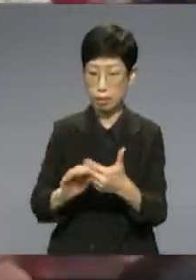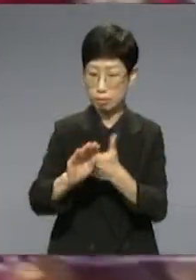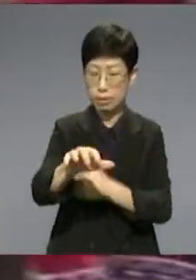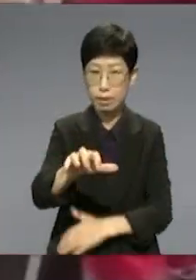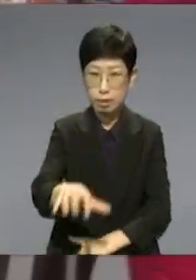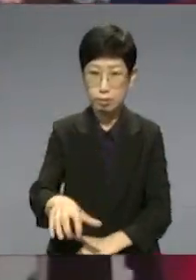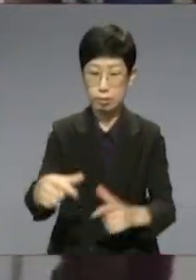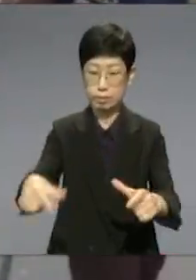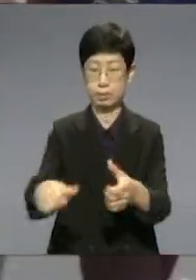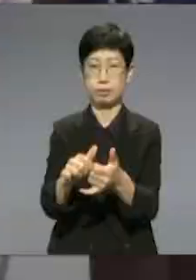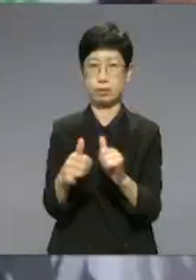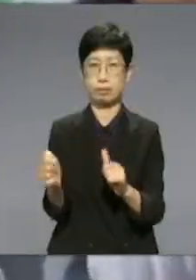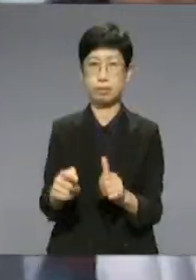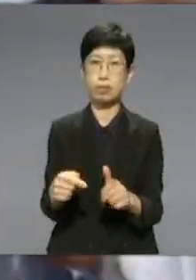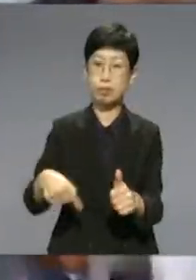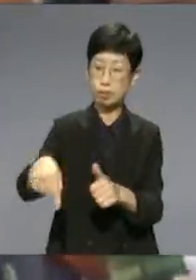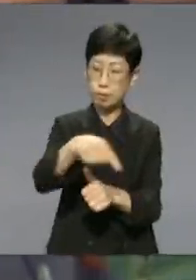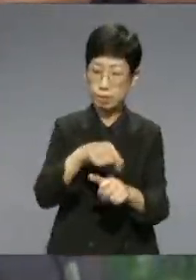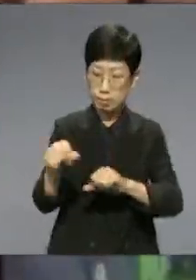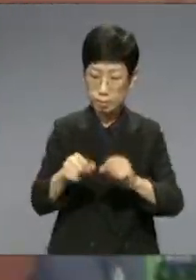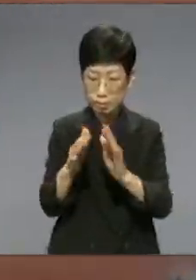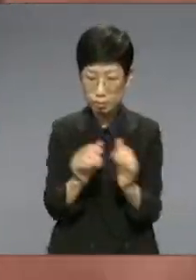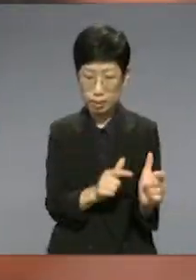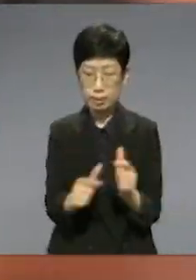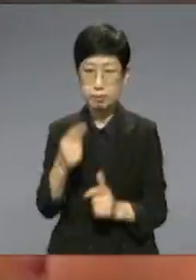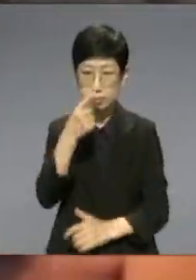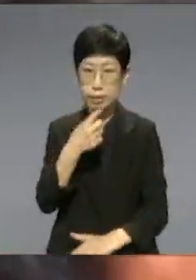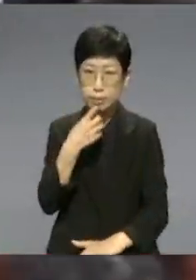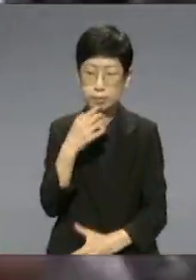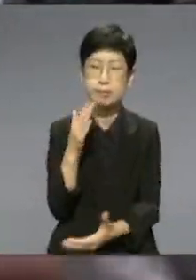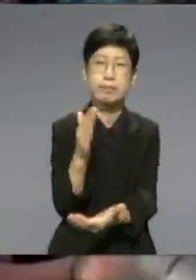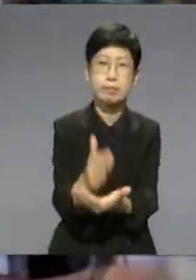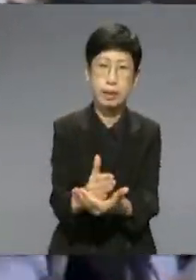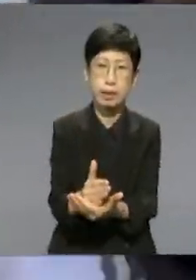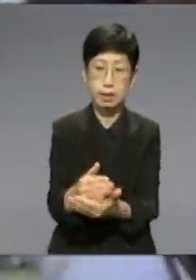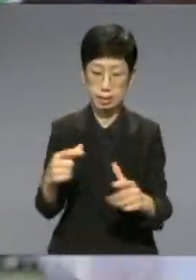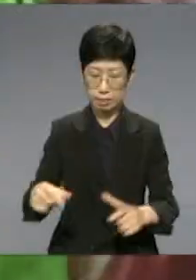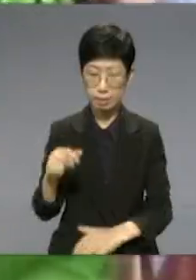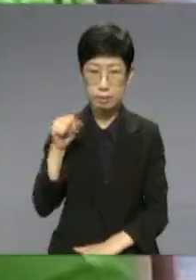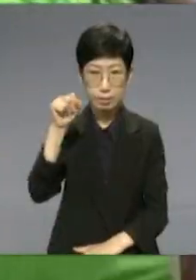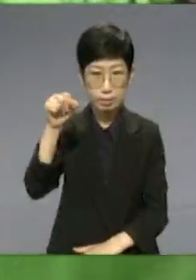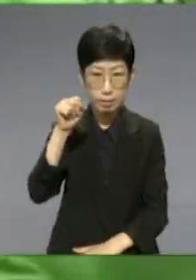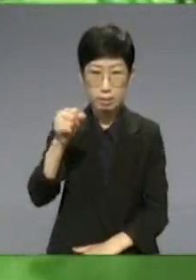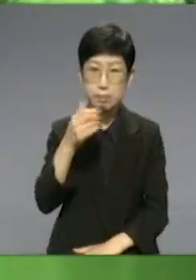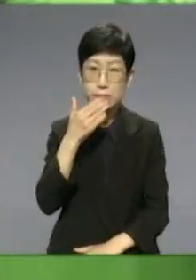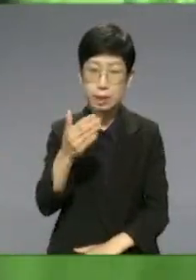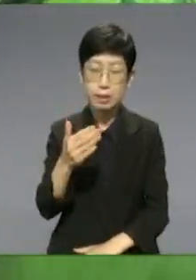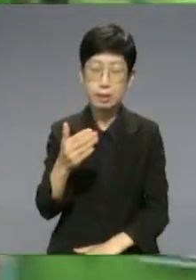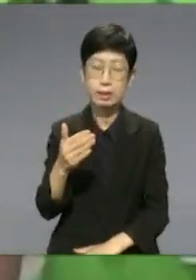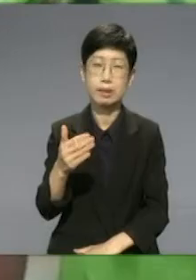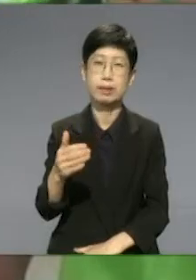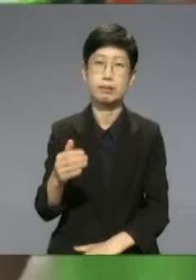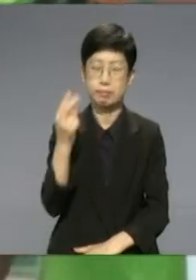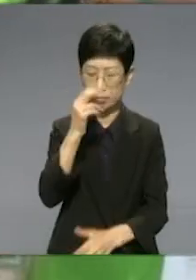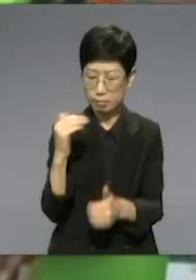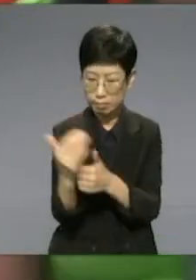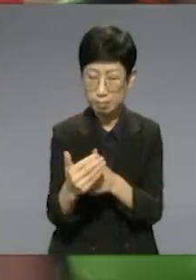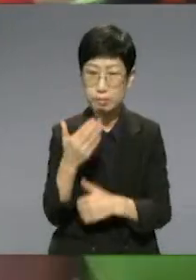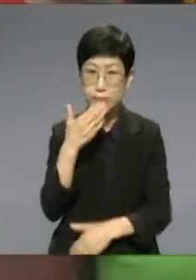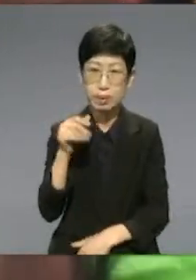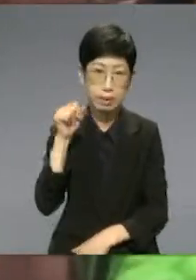아마존 원주민들과 환경운동가들이 말뿐이 아닌 아마존을 지킬 수 있는 구체적인 대안을 제시하라고 시위를